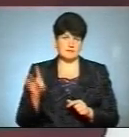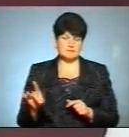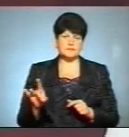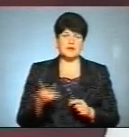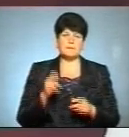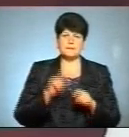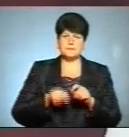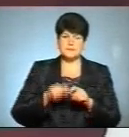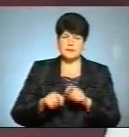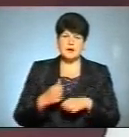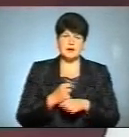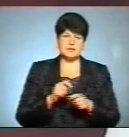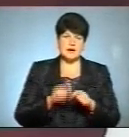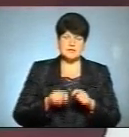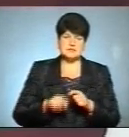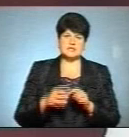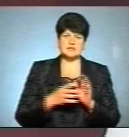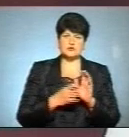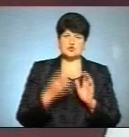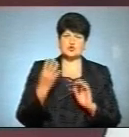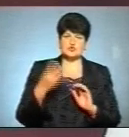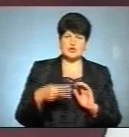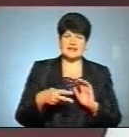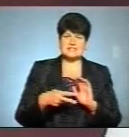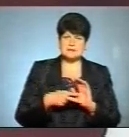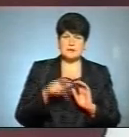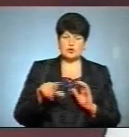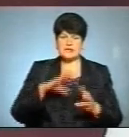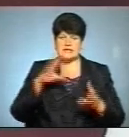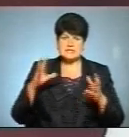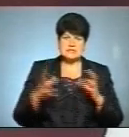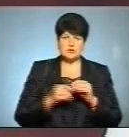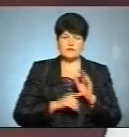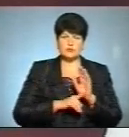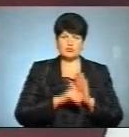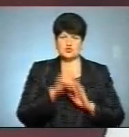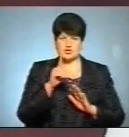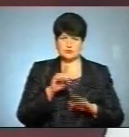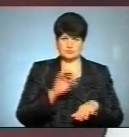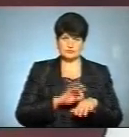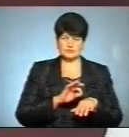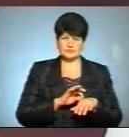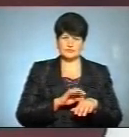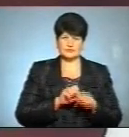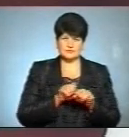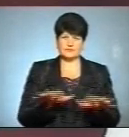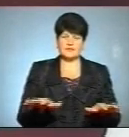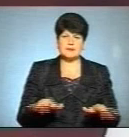реакції дослідив аналізи 247 людей. Загалом від початку епідемії в лабораторії